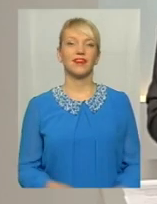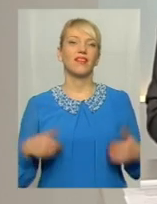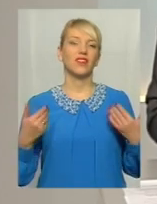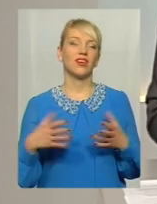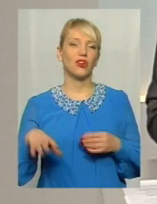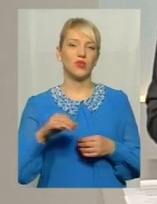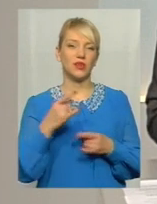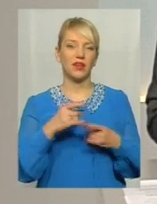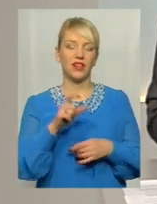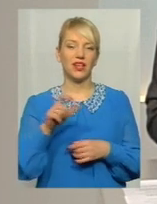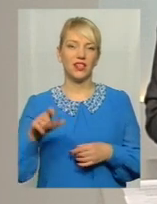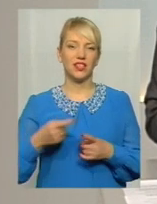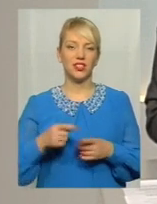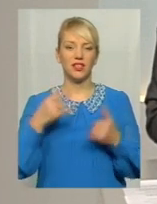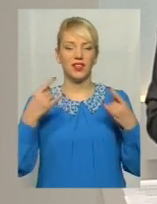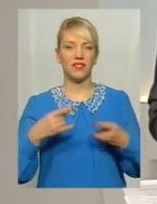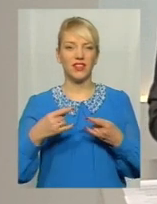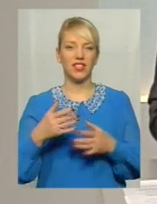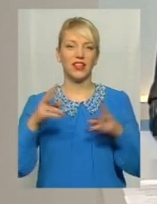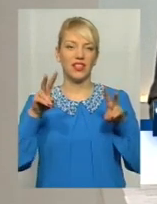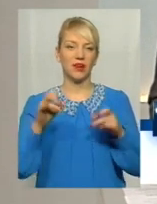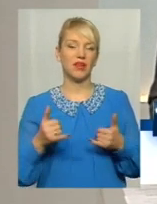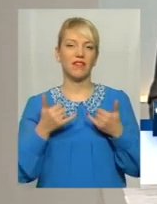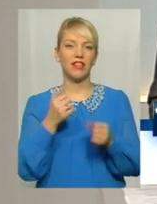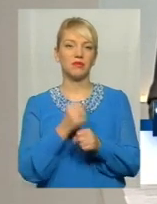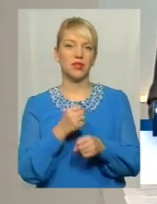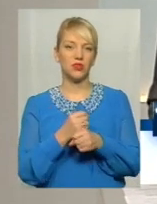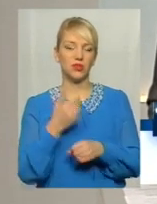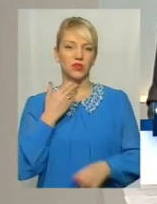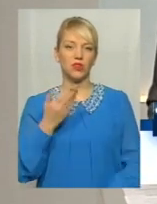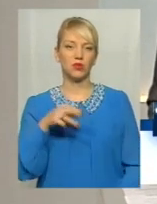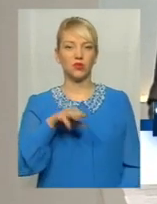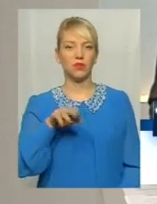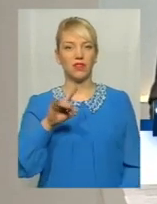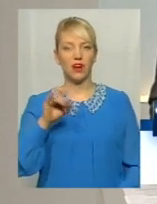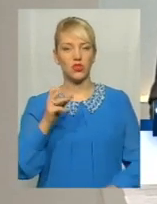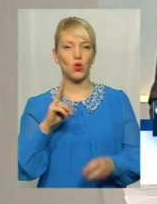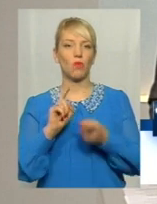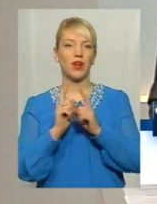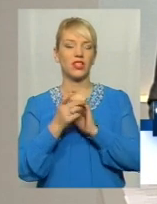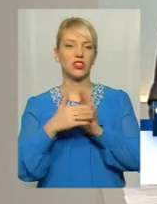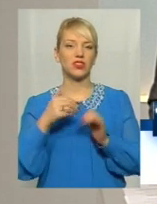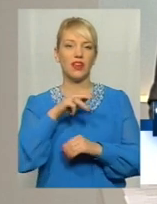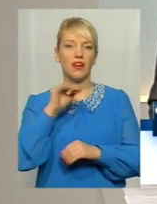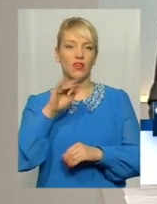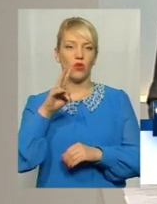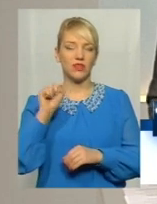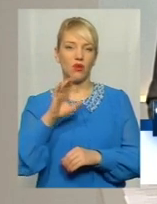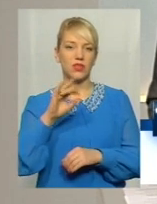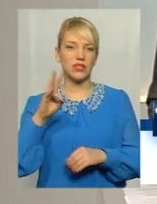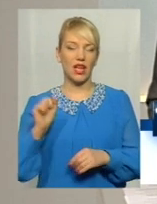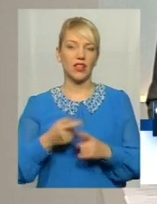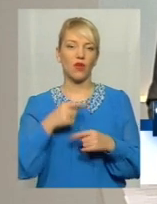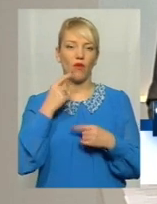вітання усім телеглядачам. В ефірі «Тема». Сьогодні для вас у студії працює ведуча Юна Мітрашко, переклад на мову жестів Оксана Фіновська.